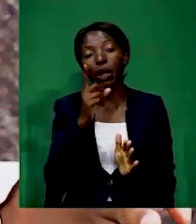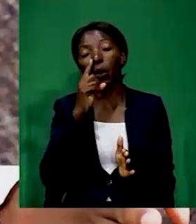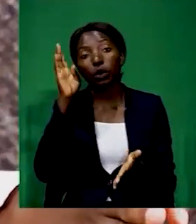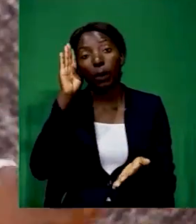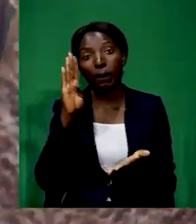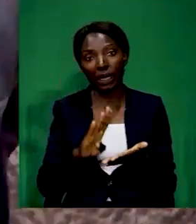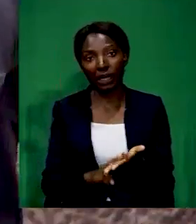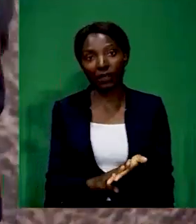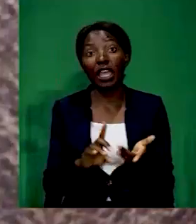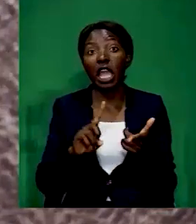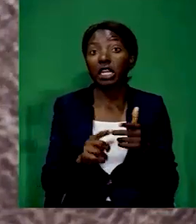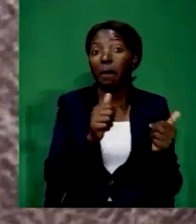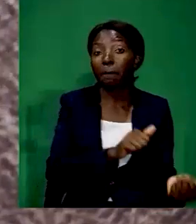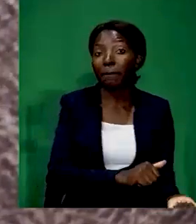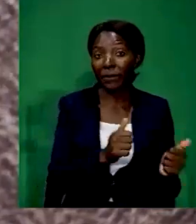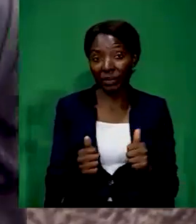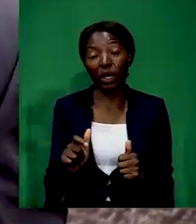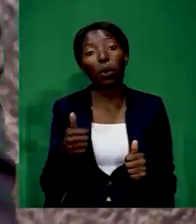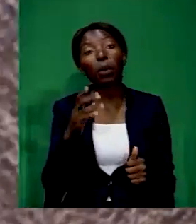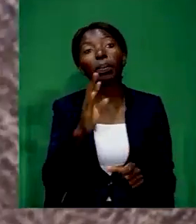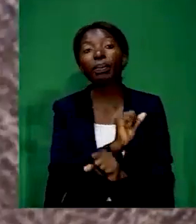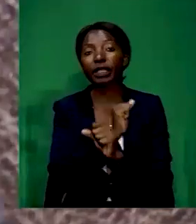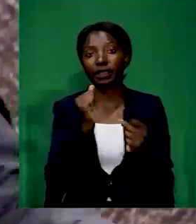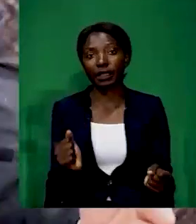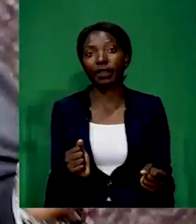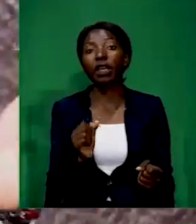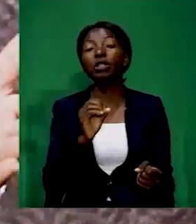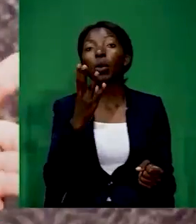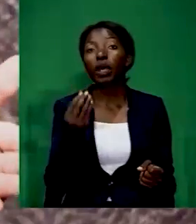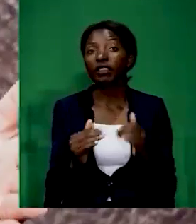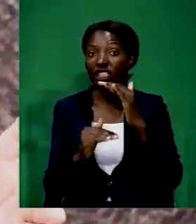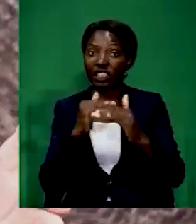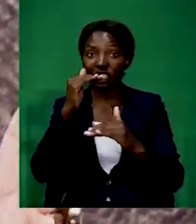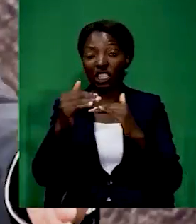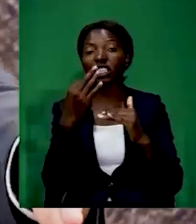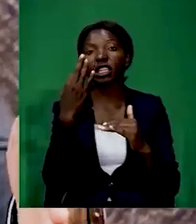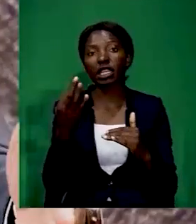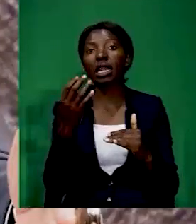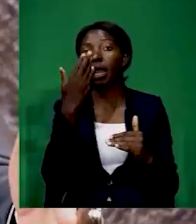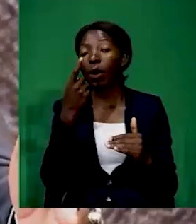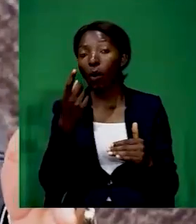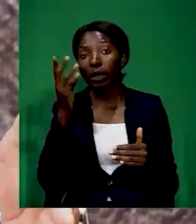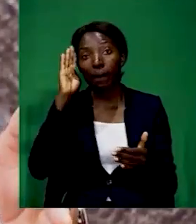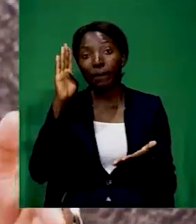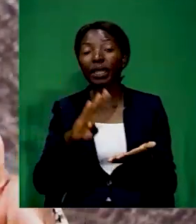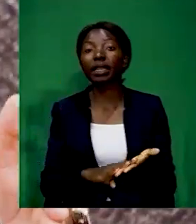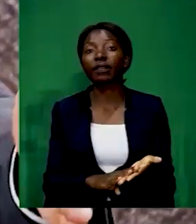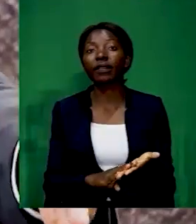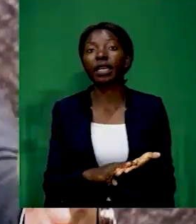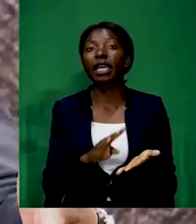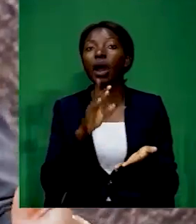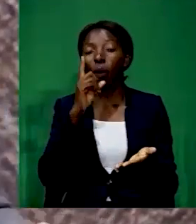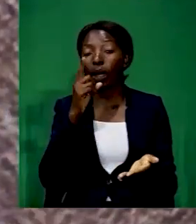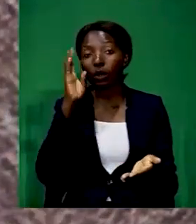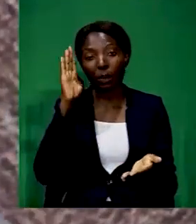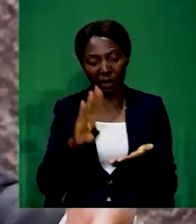unotenda akabhabhatidzwa uchaponeswa so there are three stages here pane kutenda haukwanisi kuti